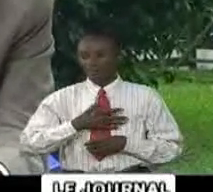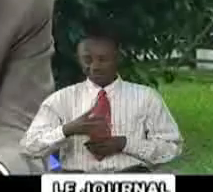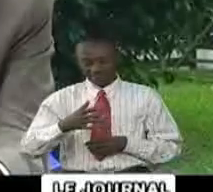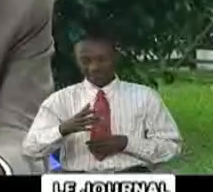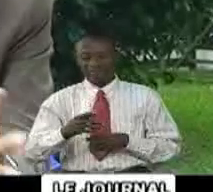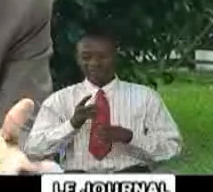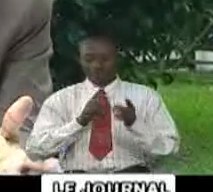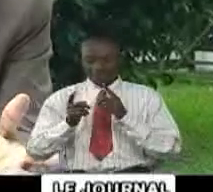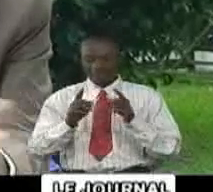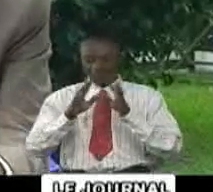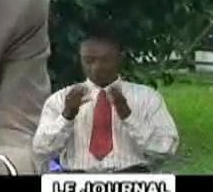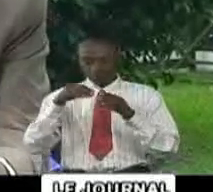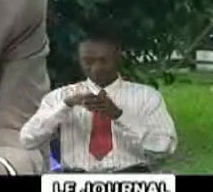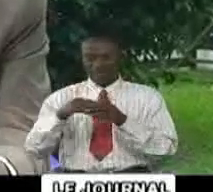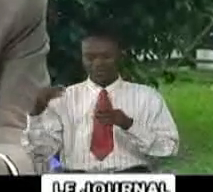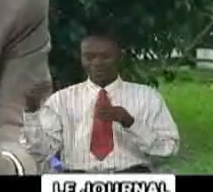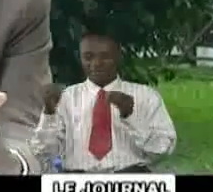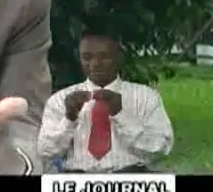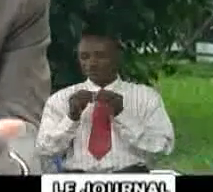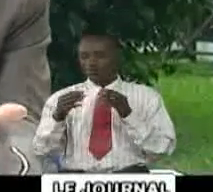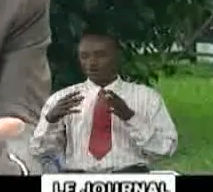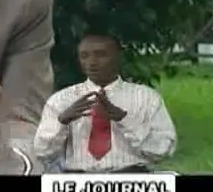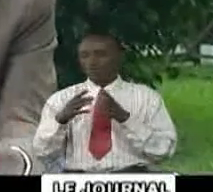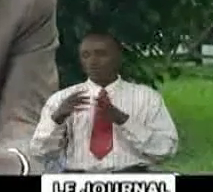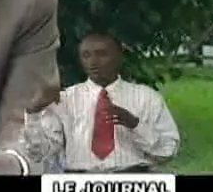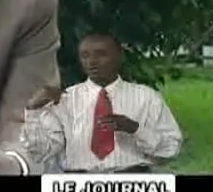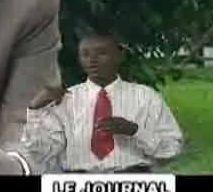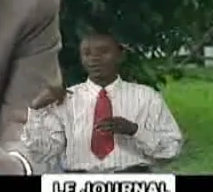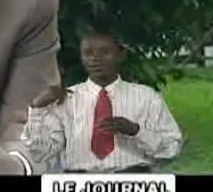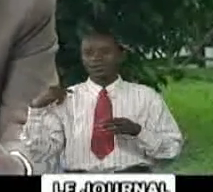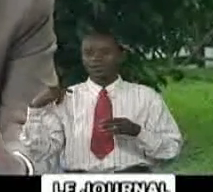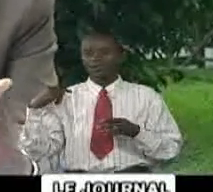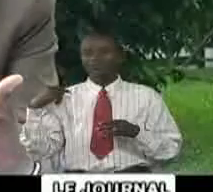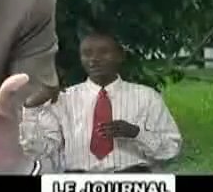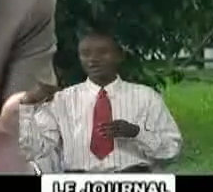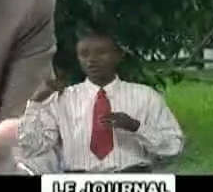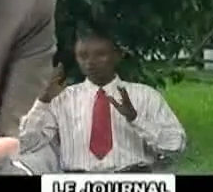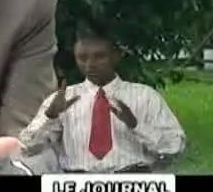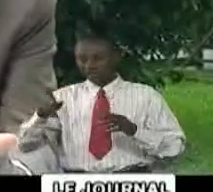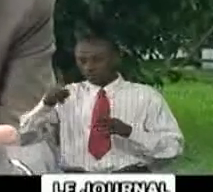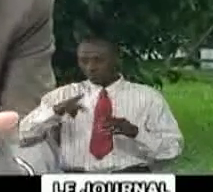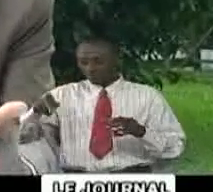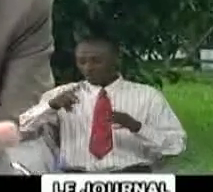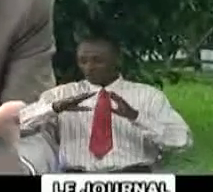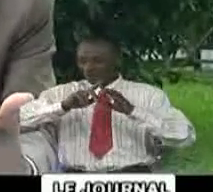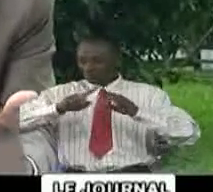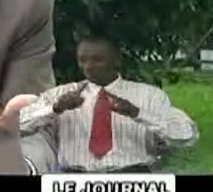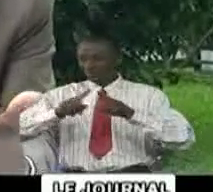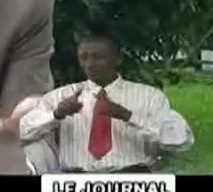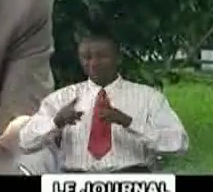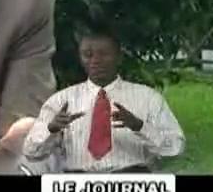Mines. Et je dois vous dire, monsieur le journaliste, que je viens d'arriver à Goma avec cette lettre du ministre des Mines qui